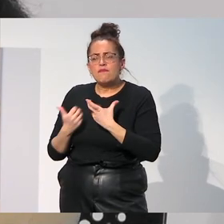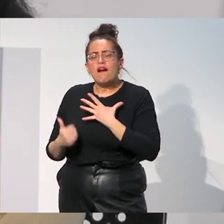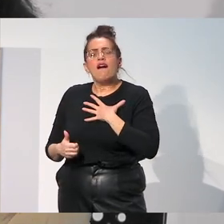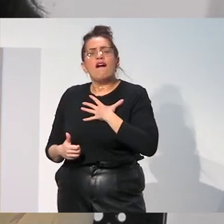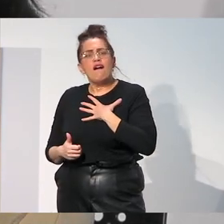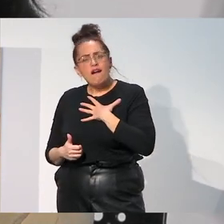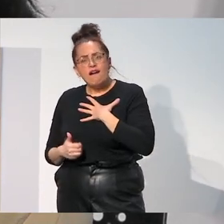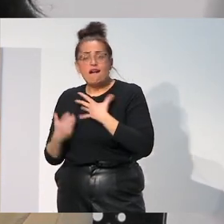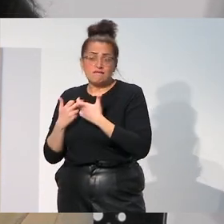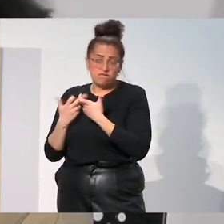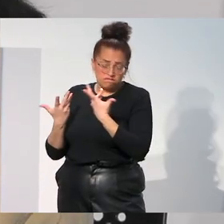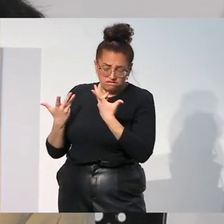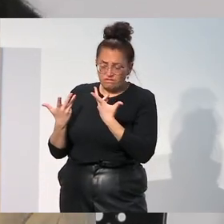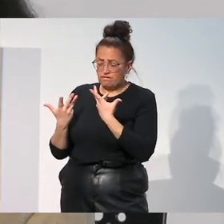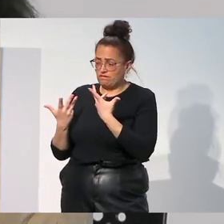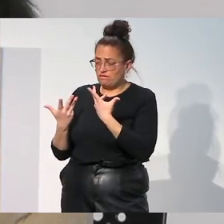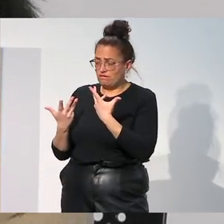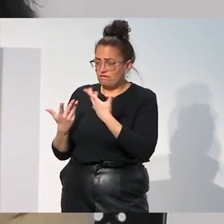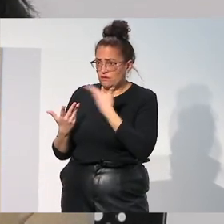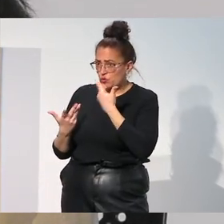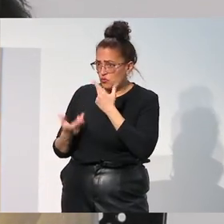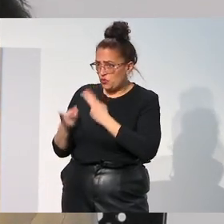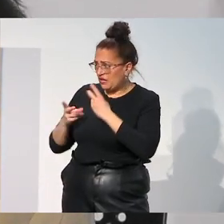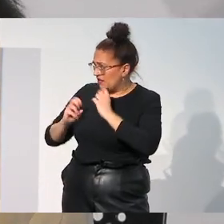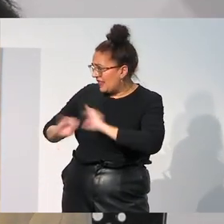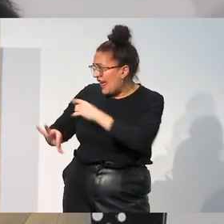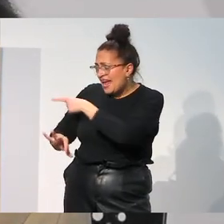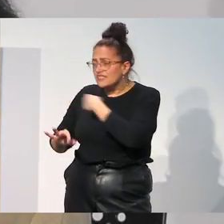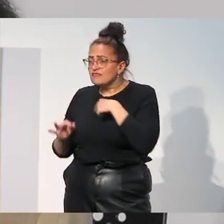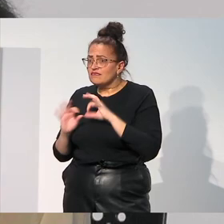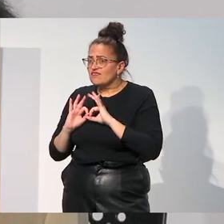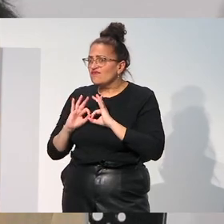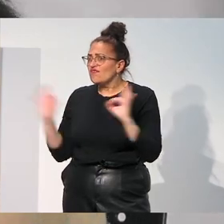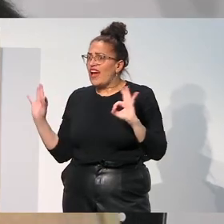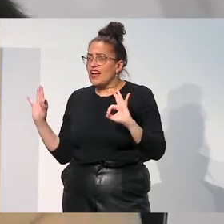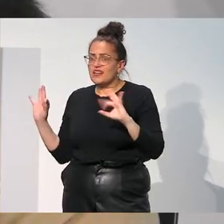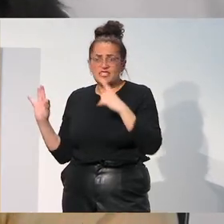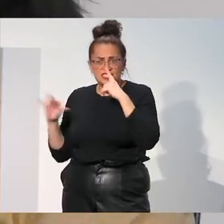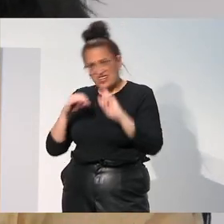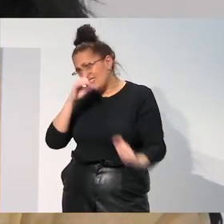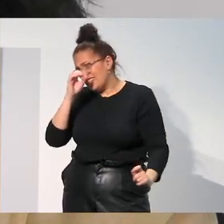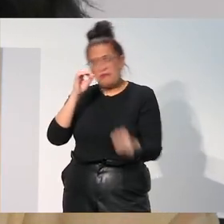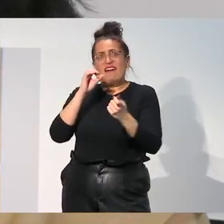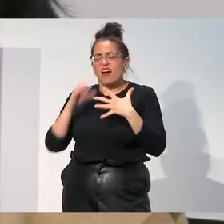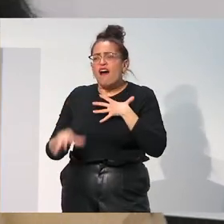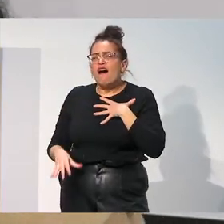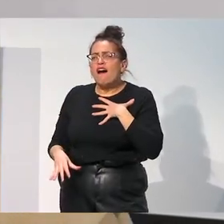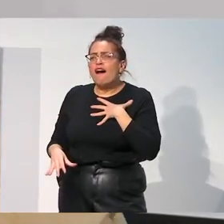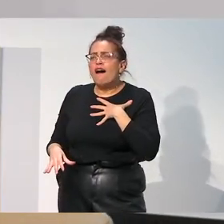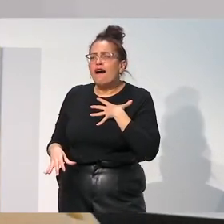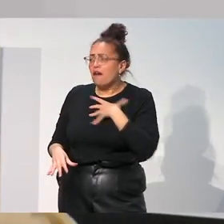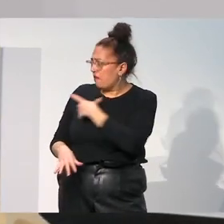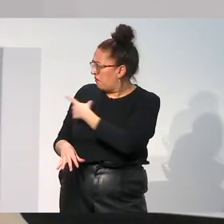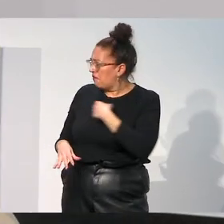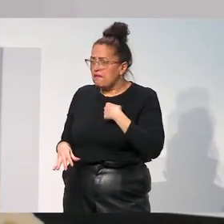dans votre livre, à vous, j'ai peut-être vous laisser citer peut-être la phrase qui vous a et qui nous a marqué tous les deux, Dominique Guillot, sur le juste point, non